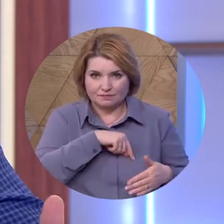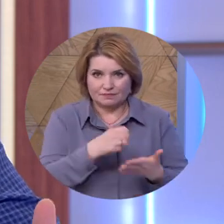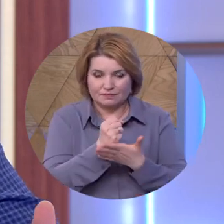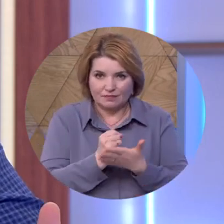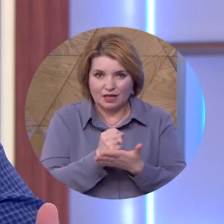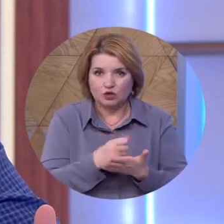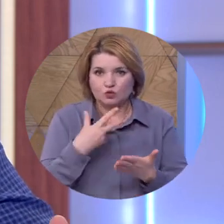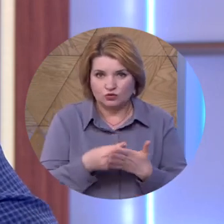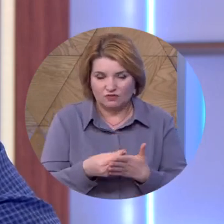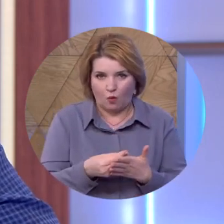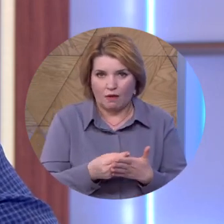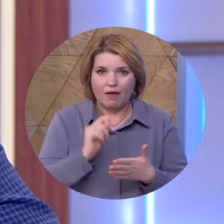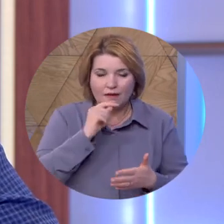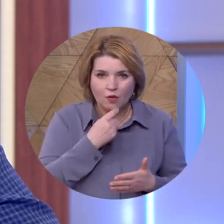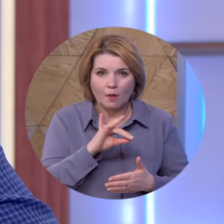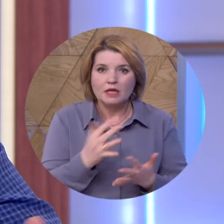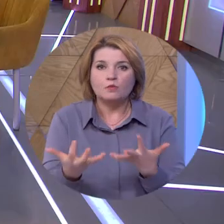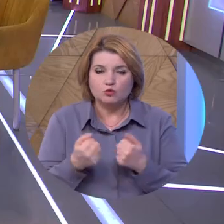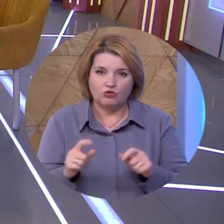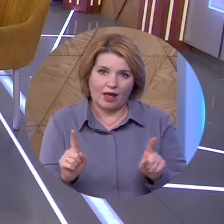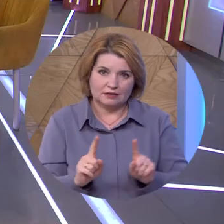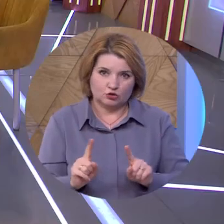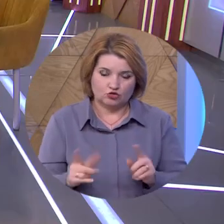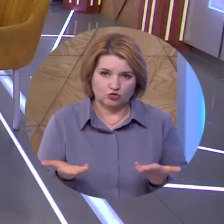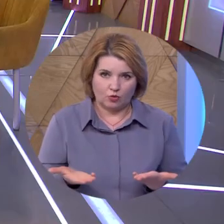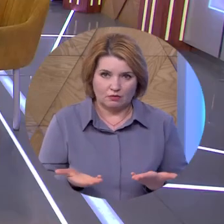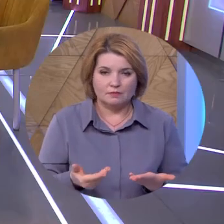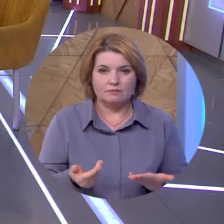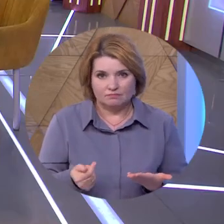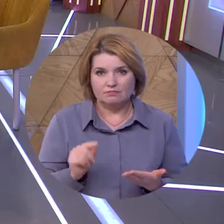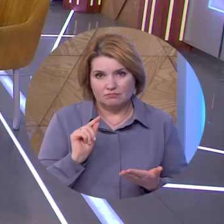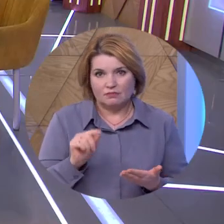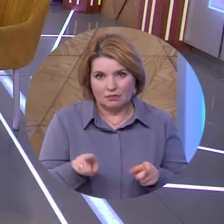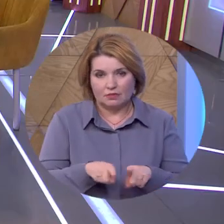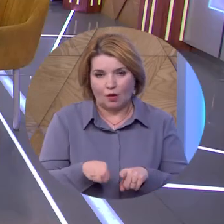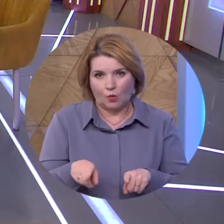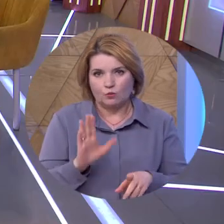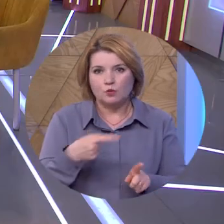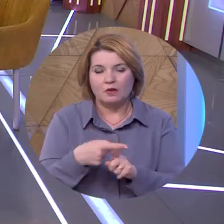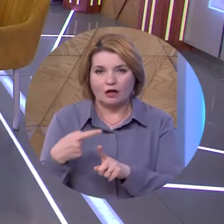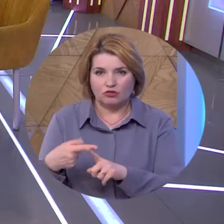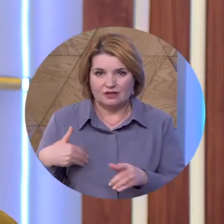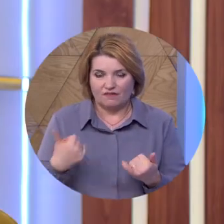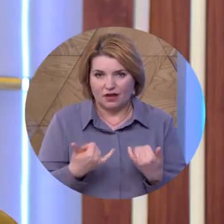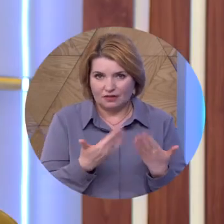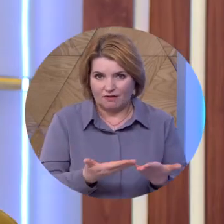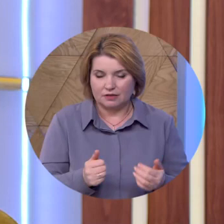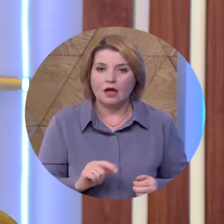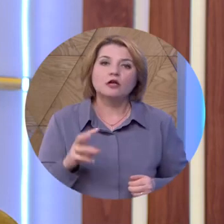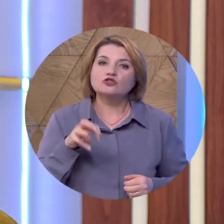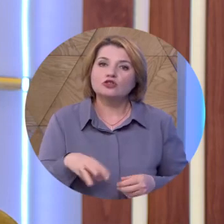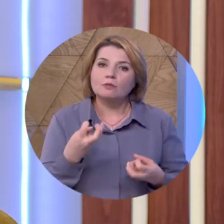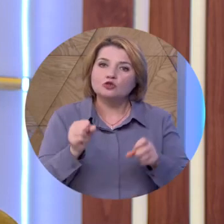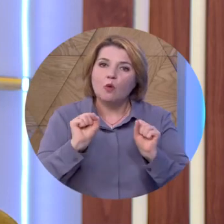и получаете что-то. Угу. И это действует гораздо эффективнее. Метод кнута и пряника да, работает. По сути, да. А чем еще